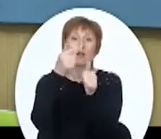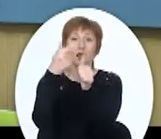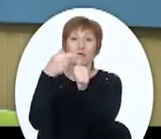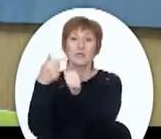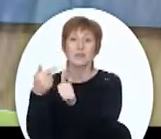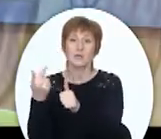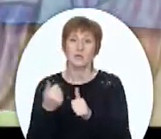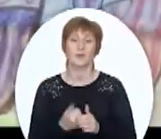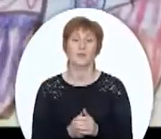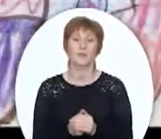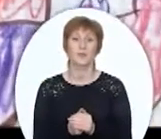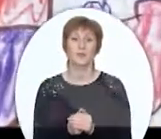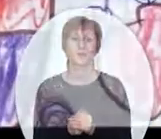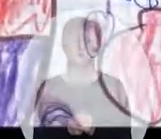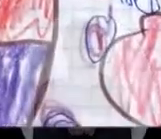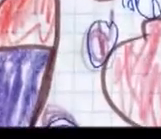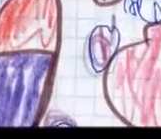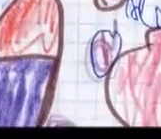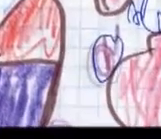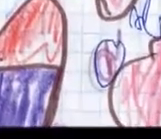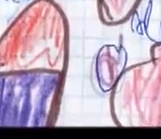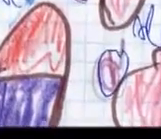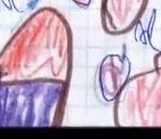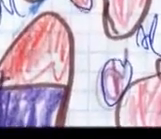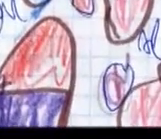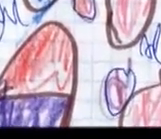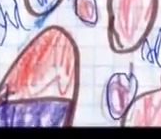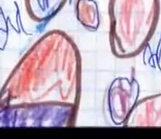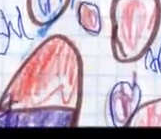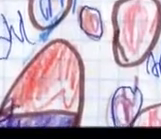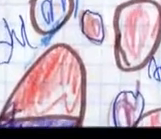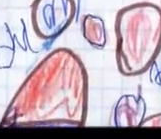что вот у ангелов есть еще и имена.